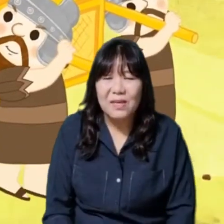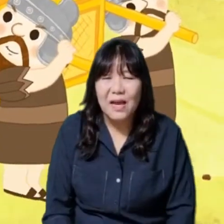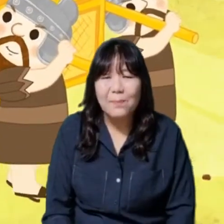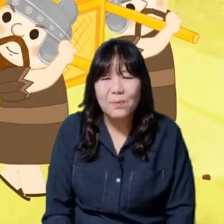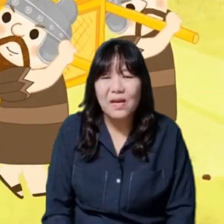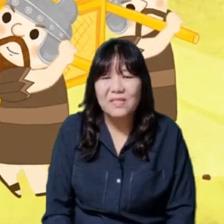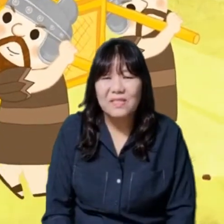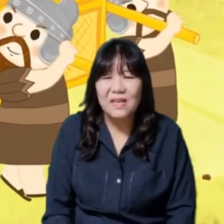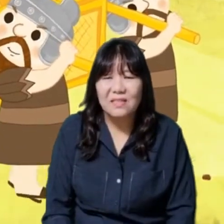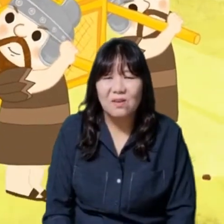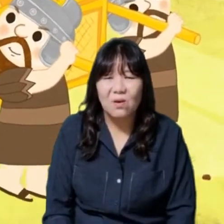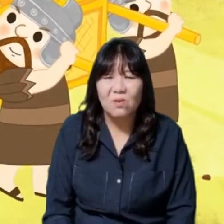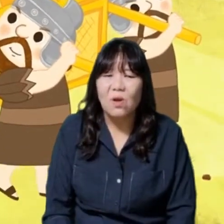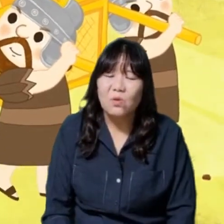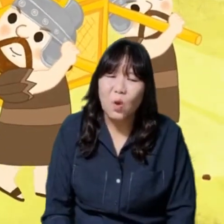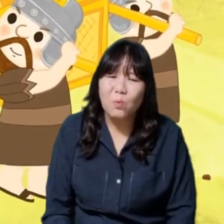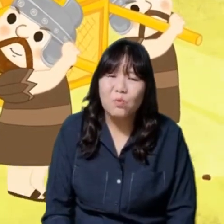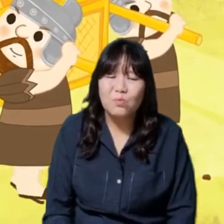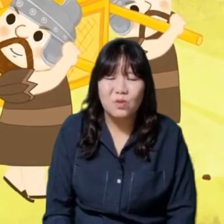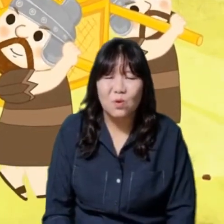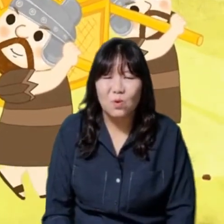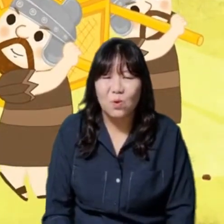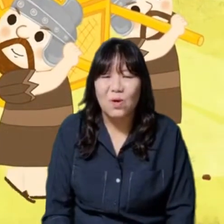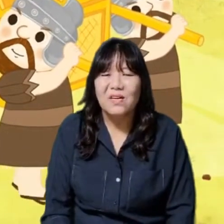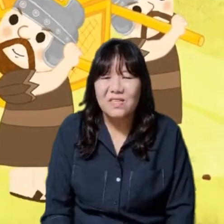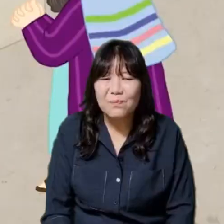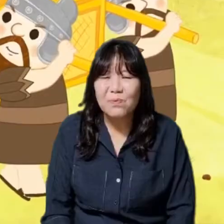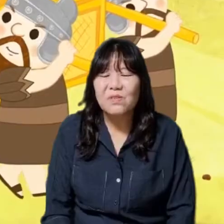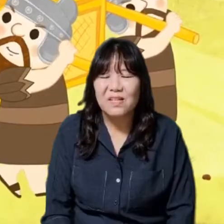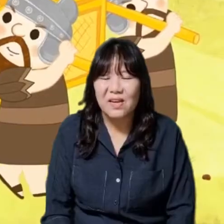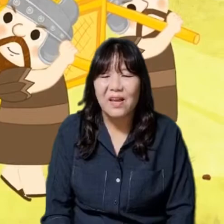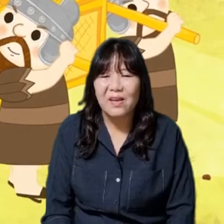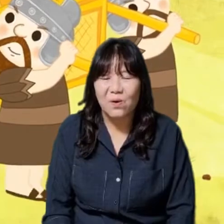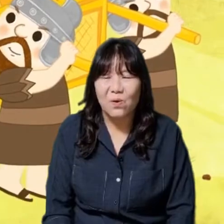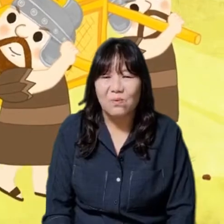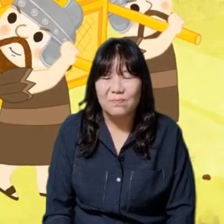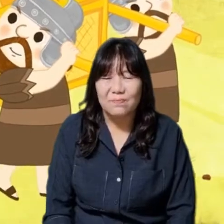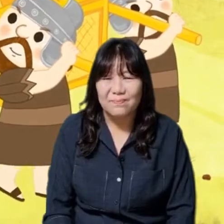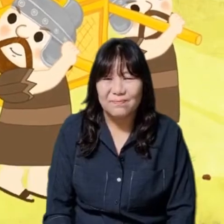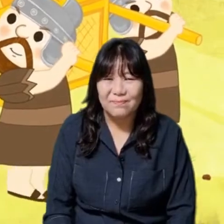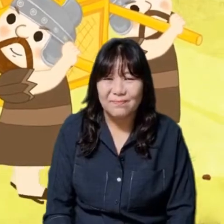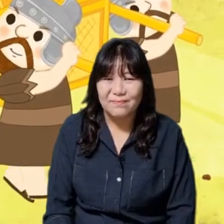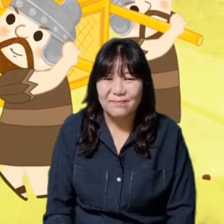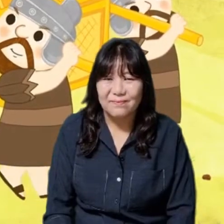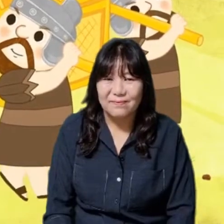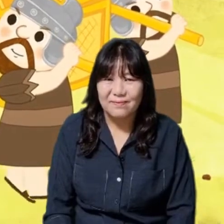하나님이 함께 하시지 않는 것 너무 무섭고 슬픈 일이에요.